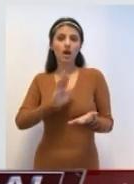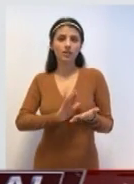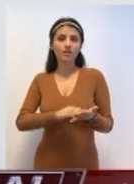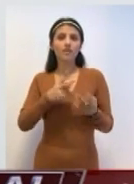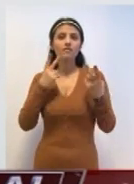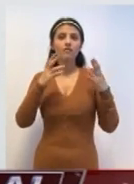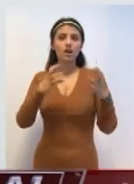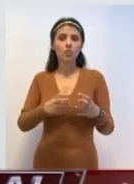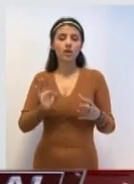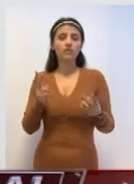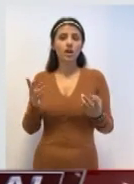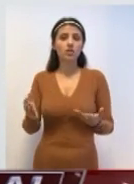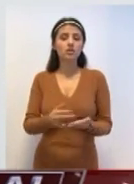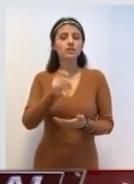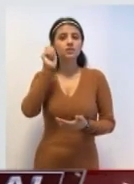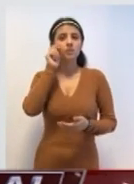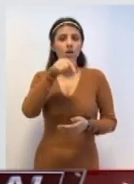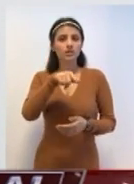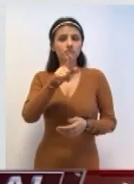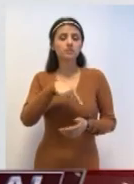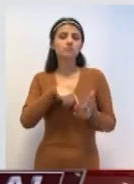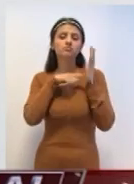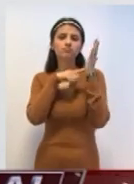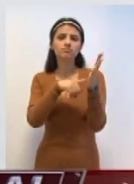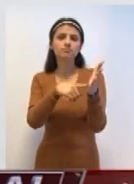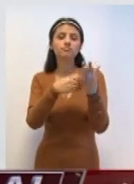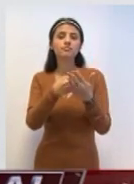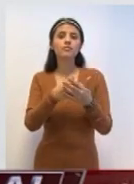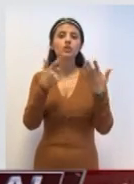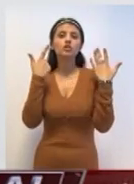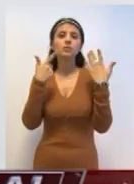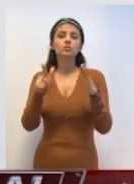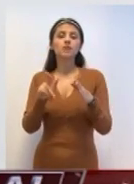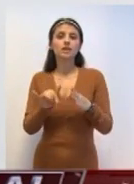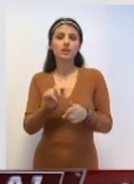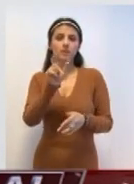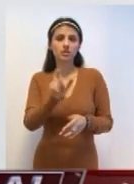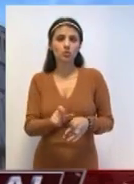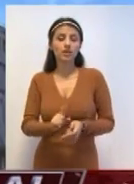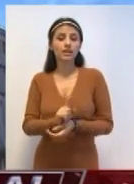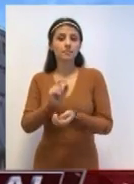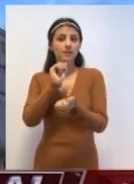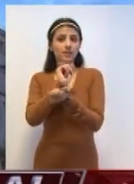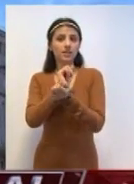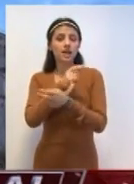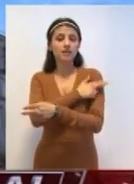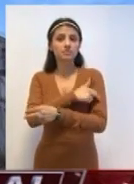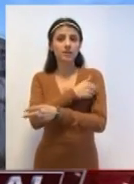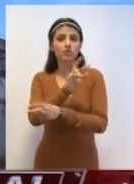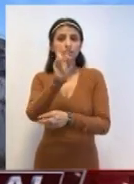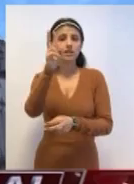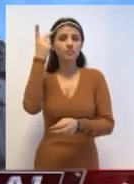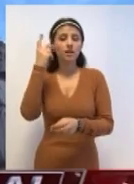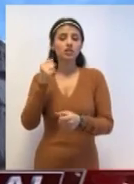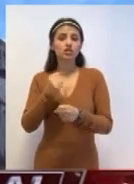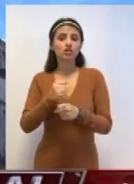nuanțarea, spunând că, de fapt, suma pe care ar fi încasat în ziua respectivă, doar ca o răsplată a actului medical, era de 700 de lei. La